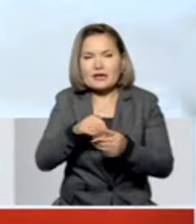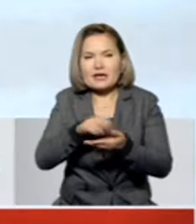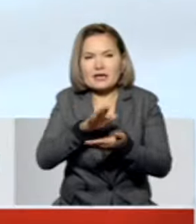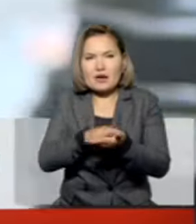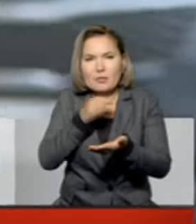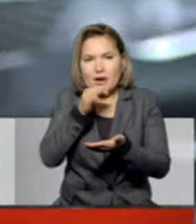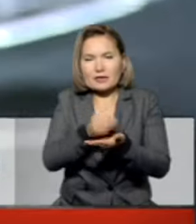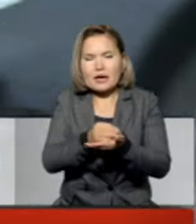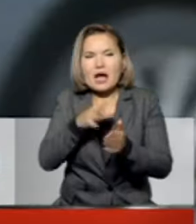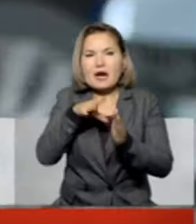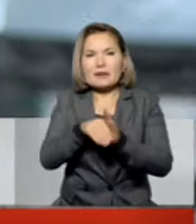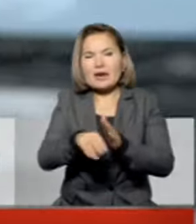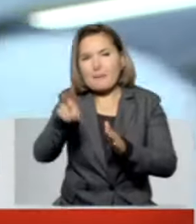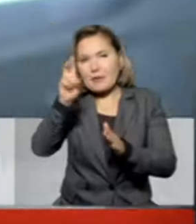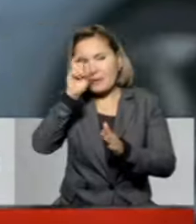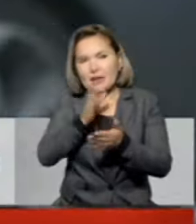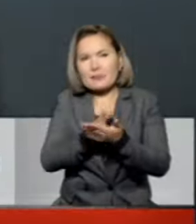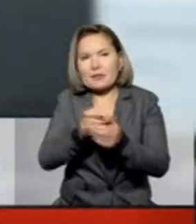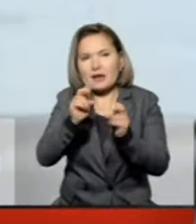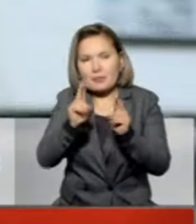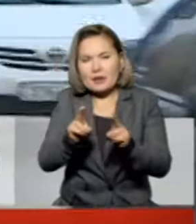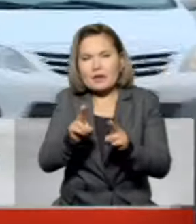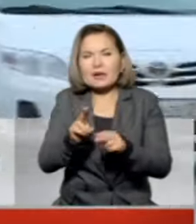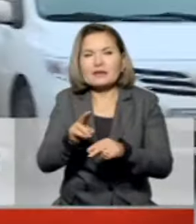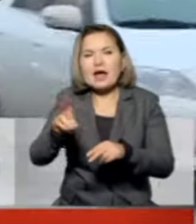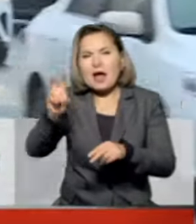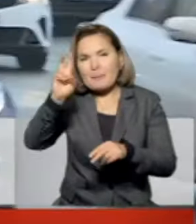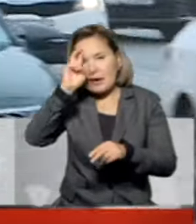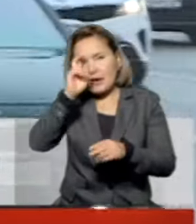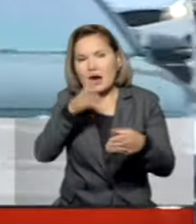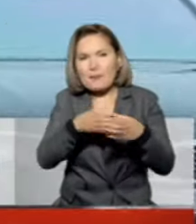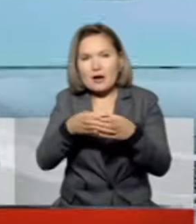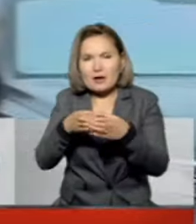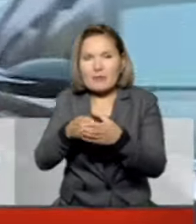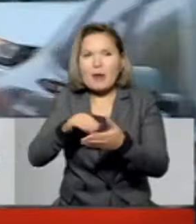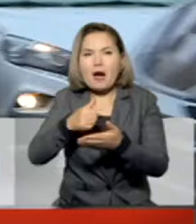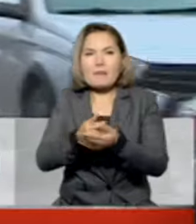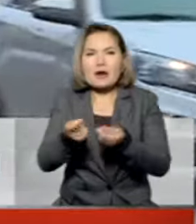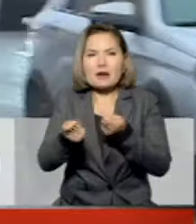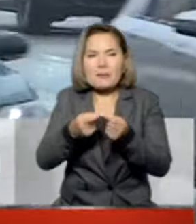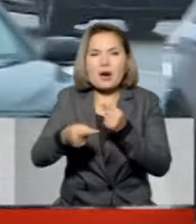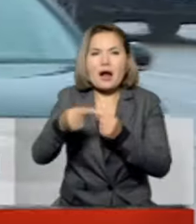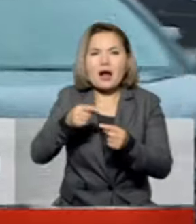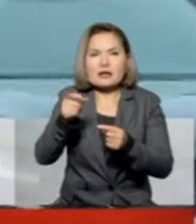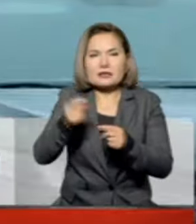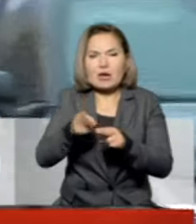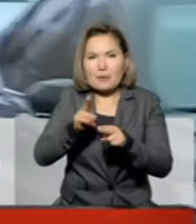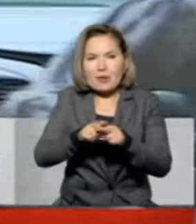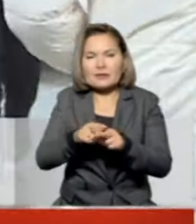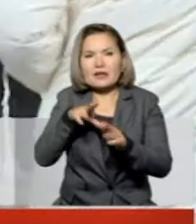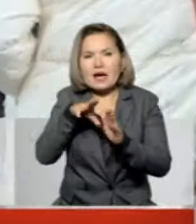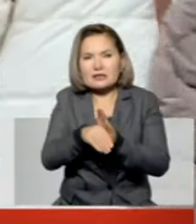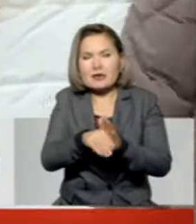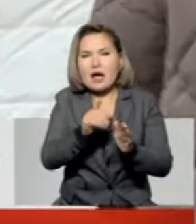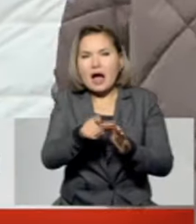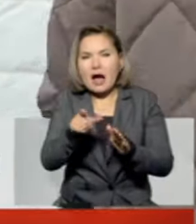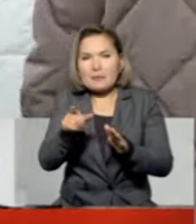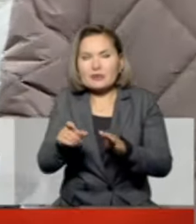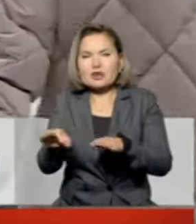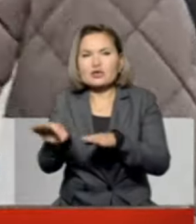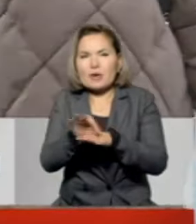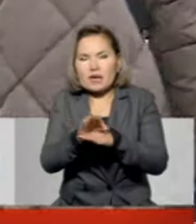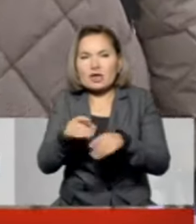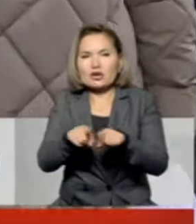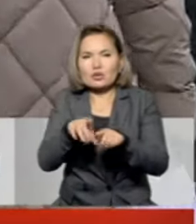берген. Олардың қатарында мемлекеттік қызметшілер, квазимемлекеттік сектордағы басшылар, кәсіпкерлер және осы санатқа кіретін